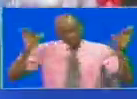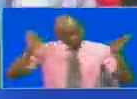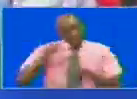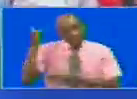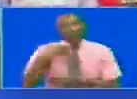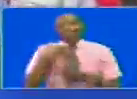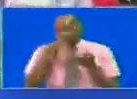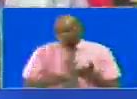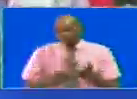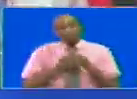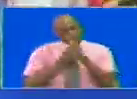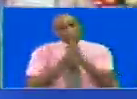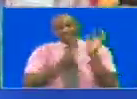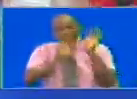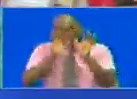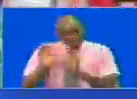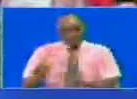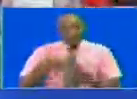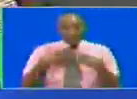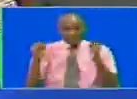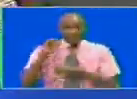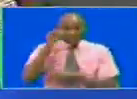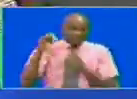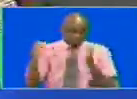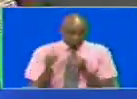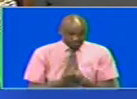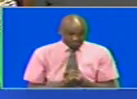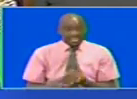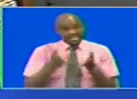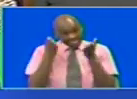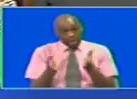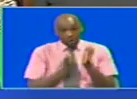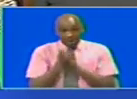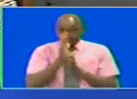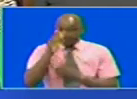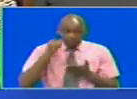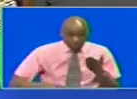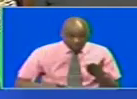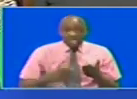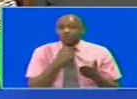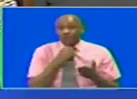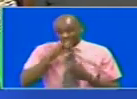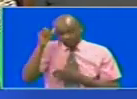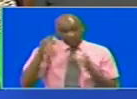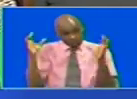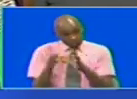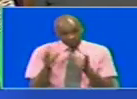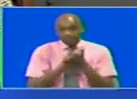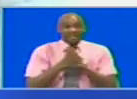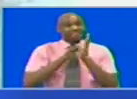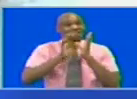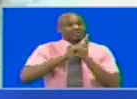Valley ya kuongoza kampeni ya urais ya Jubilee. Kwa sasa azma yake kuu ni kukifanya chama cha Jubilee kuwa